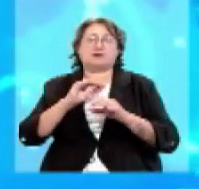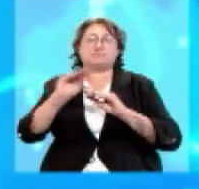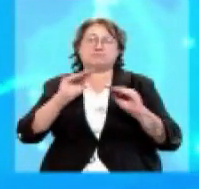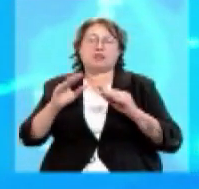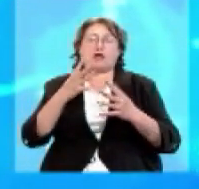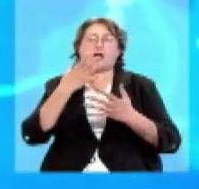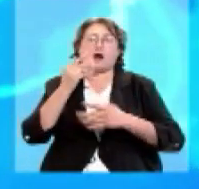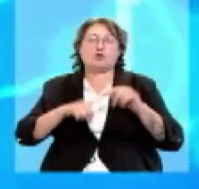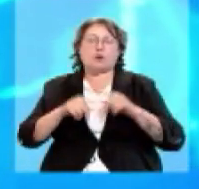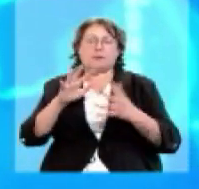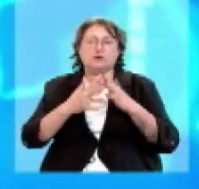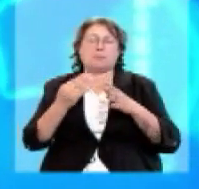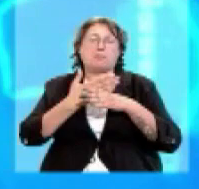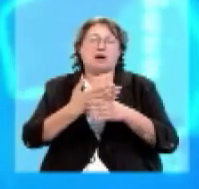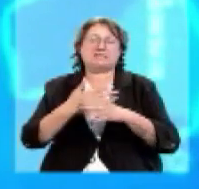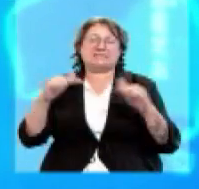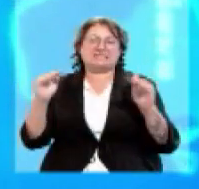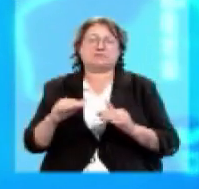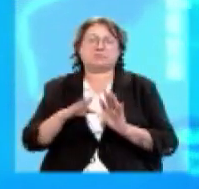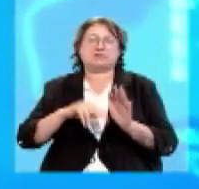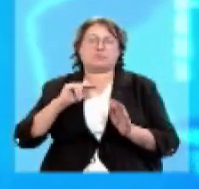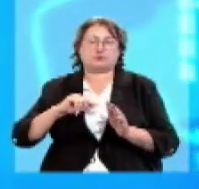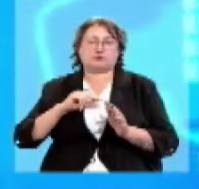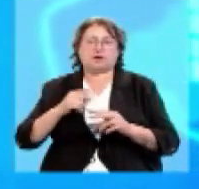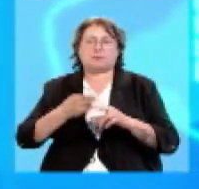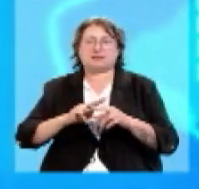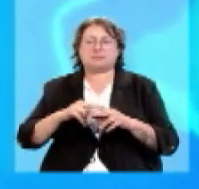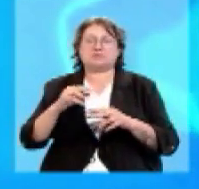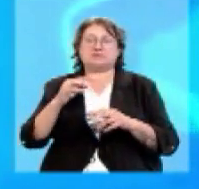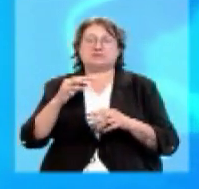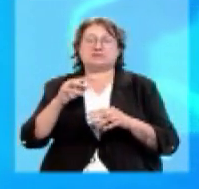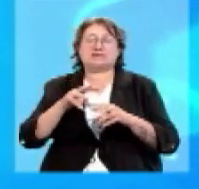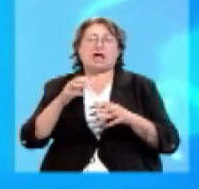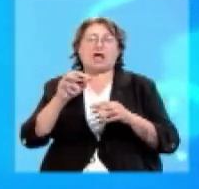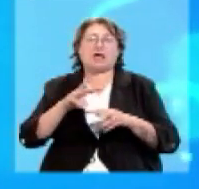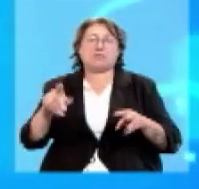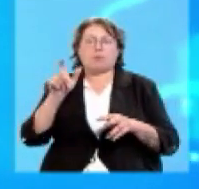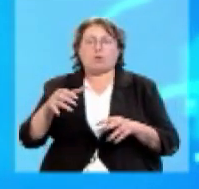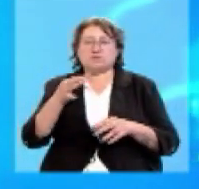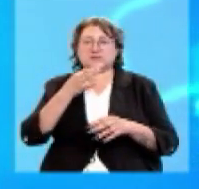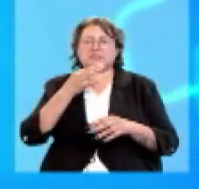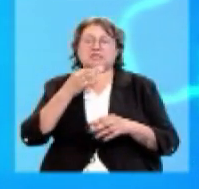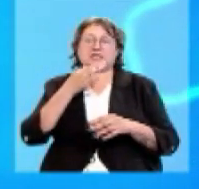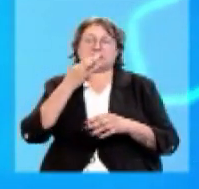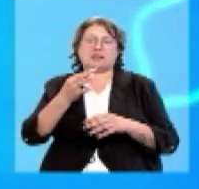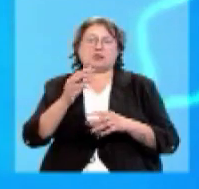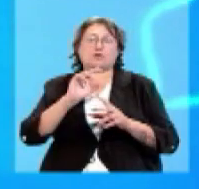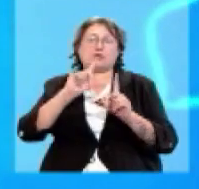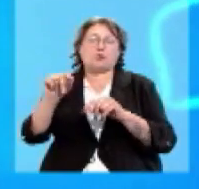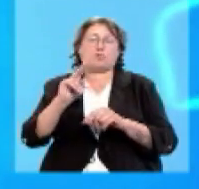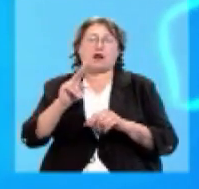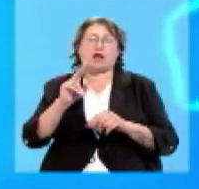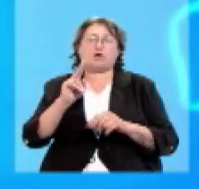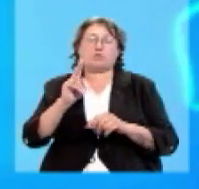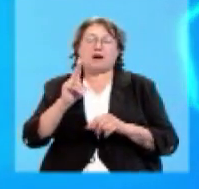ажарландырып, жұмыссыздықты азайтуға жәрдем беріп жатыр. Бұған ауданға сапармен барған облыс әкімі де куә болды. Құмар Ақсақалов